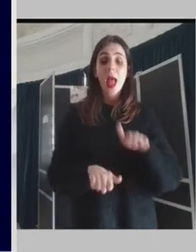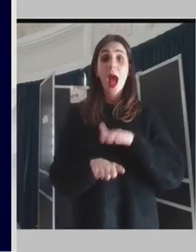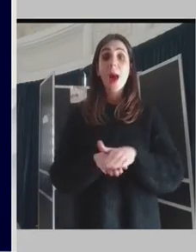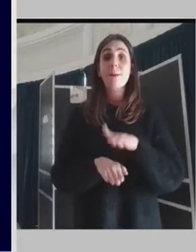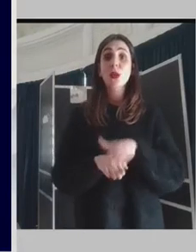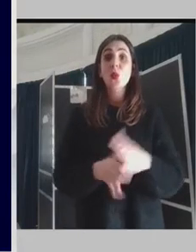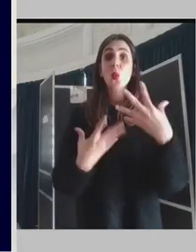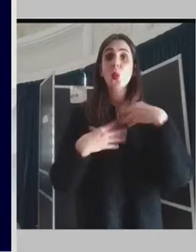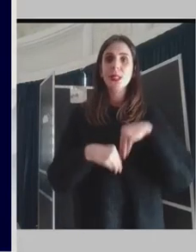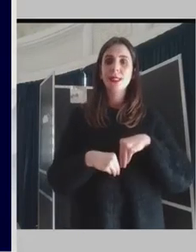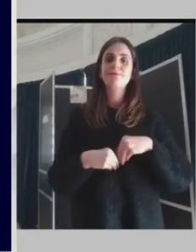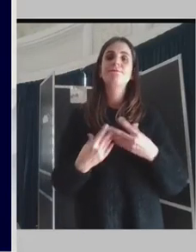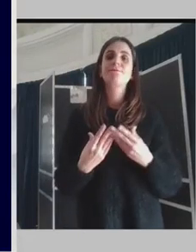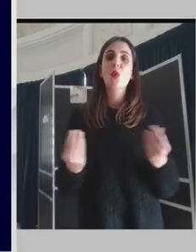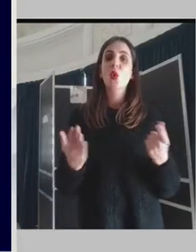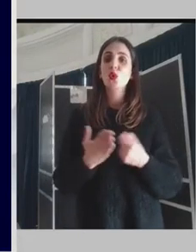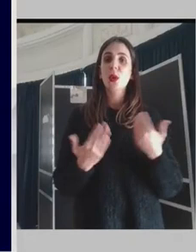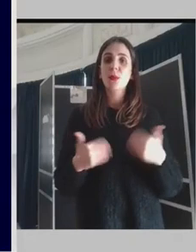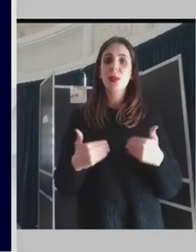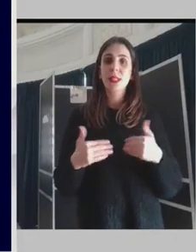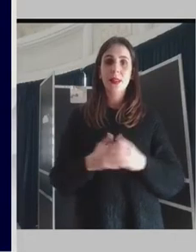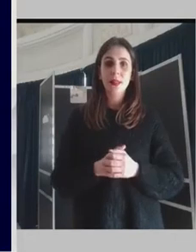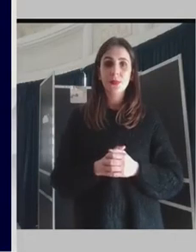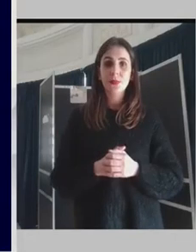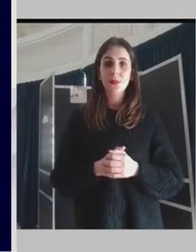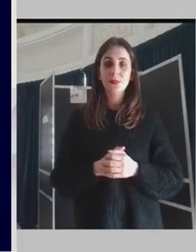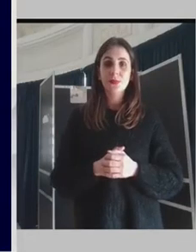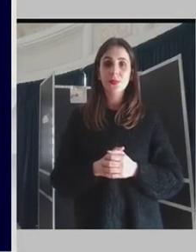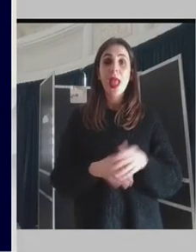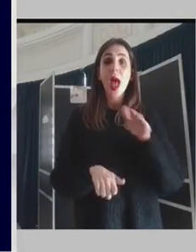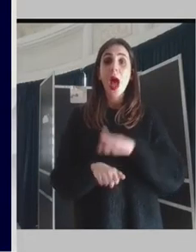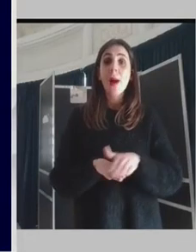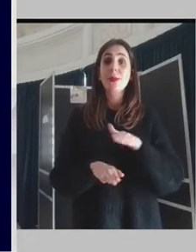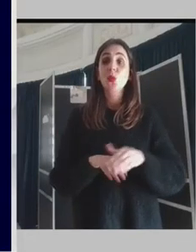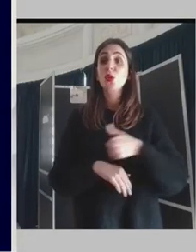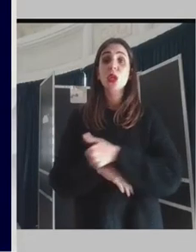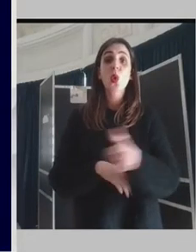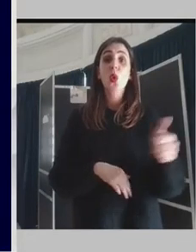importante acquisire questa abitudine